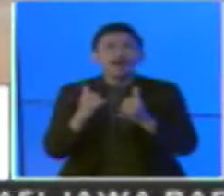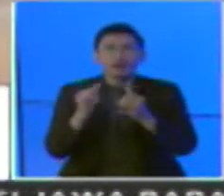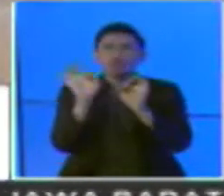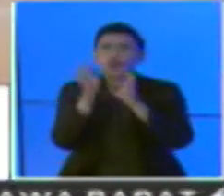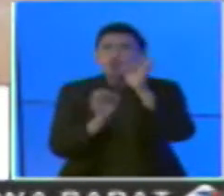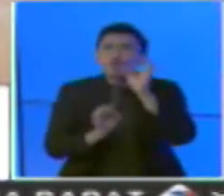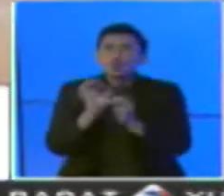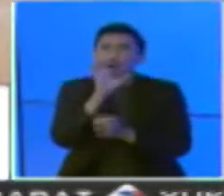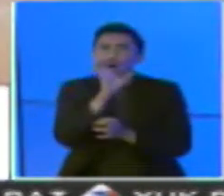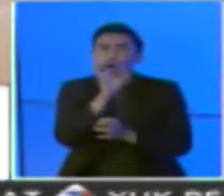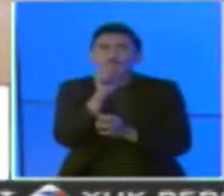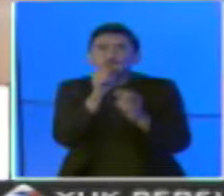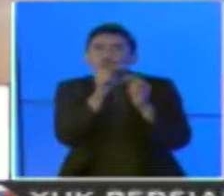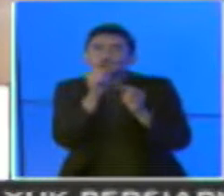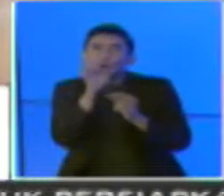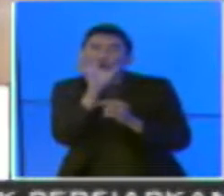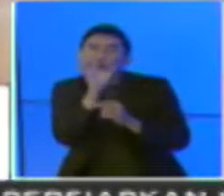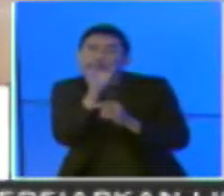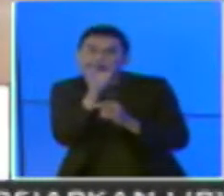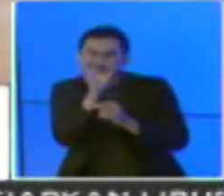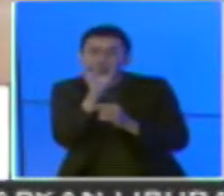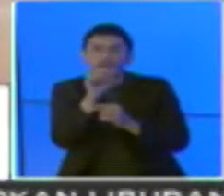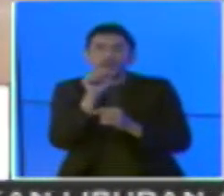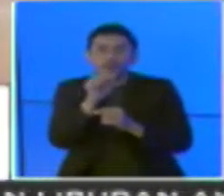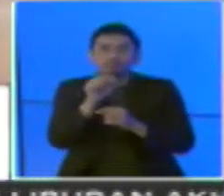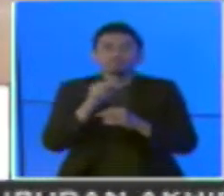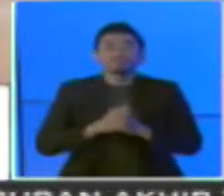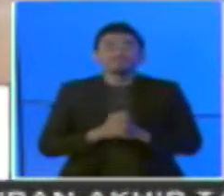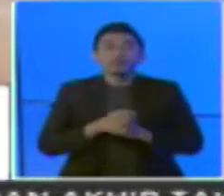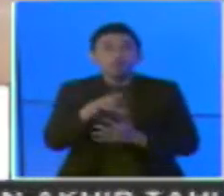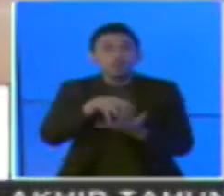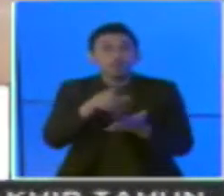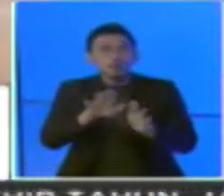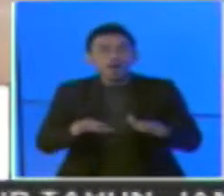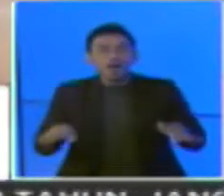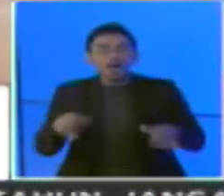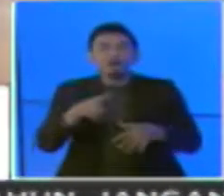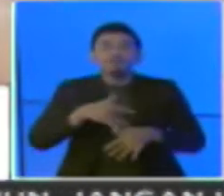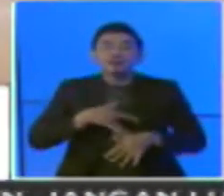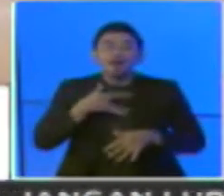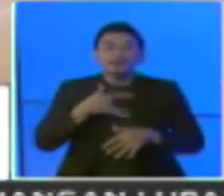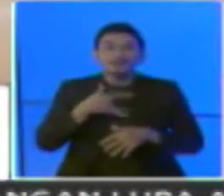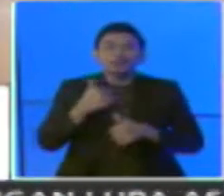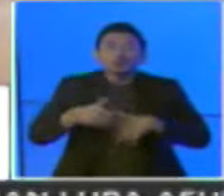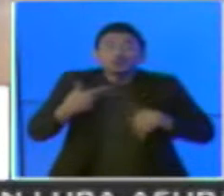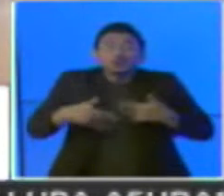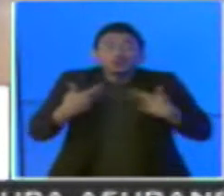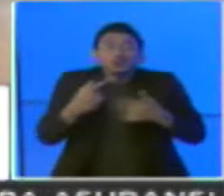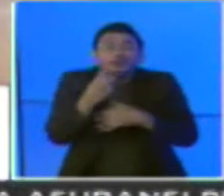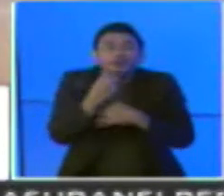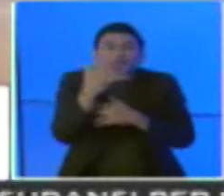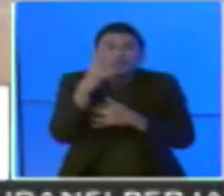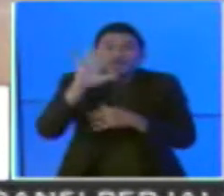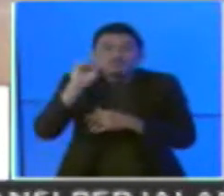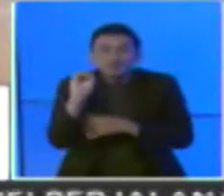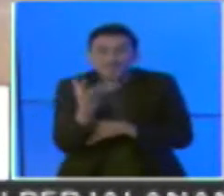0 derajat Celcius di Frozen World. Di tempat ini, anak-anak tak hanya merasakan serunya satu dari lima musim yang tidak ditemui di Indonesia, tapi